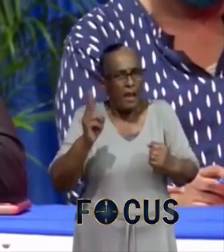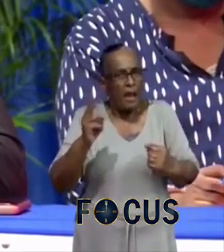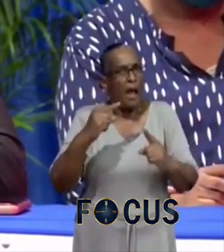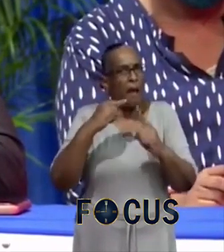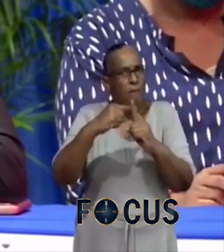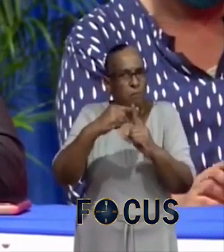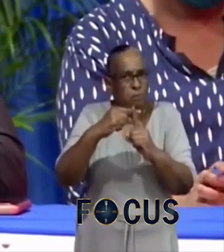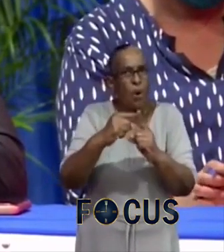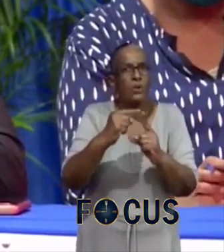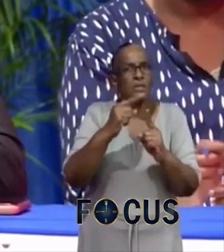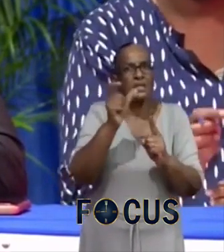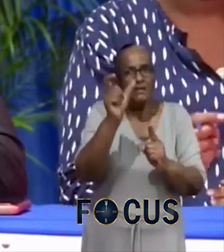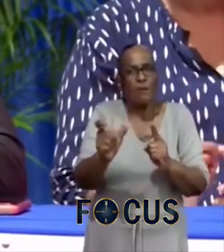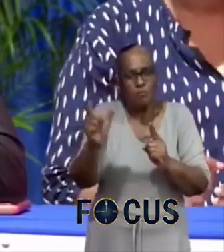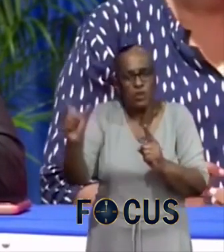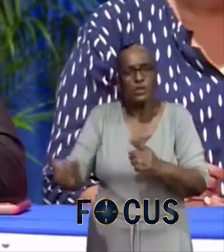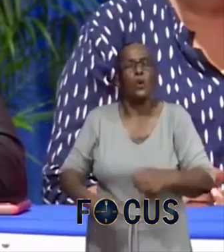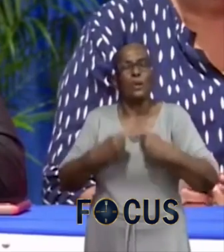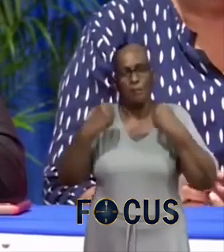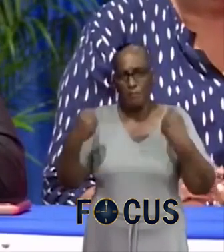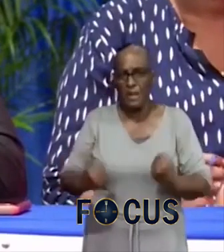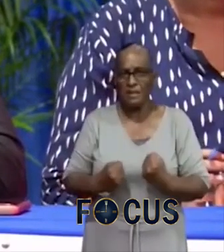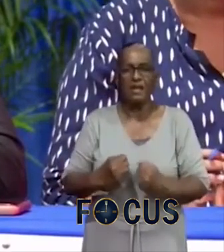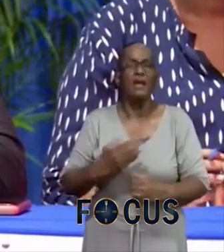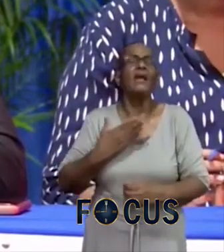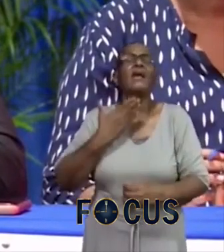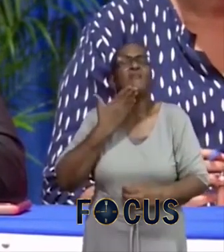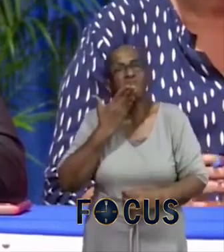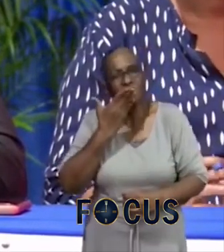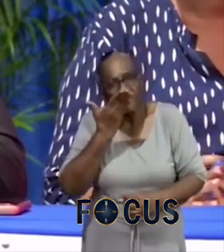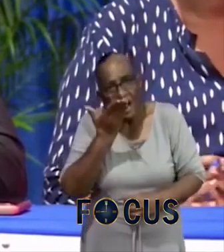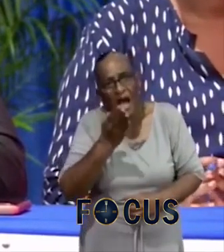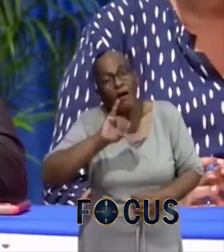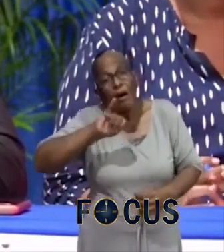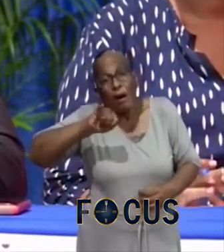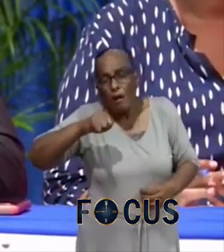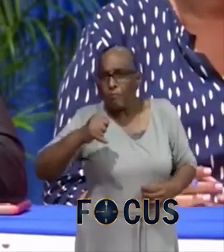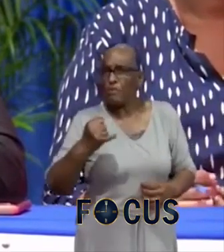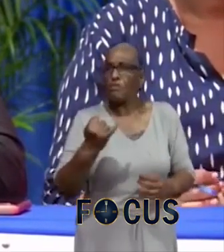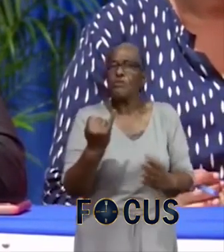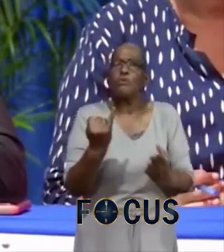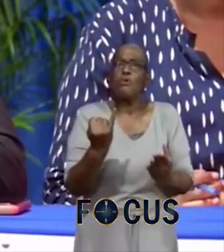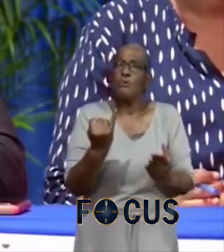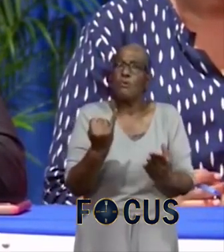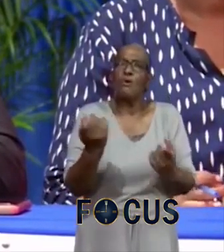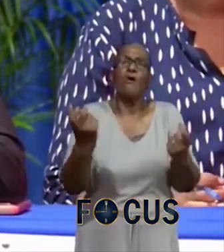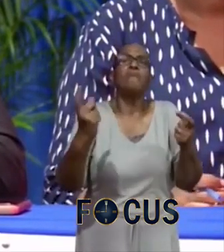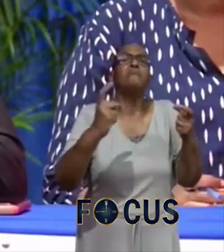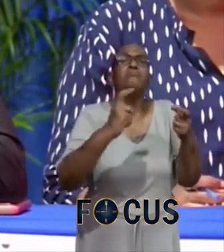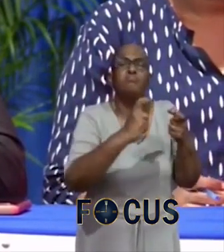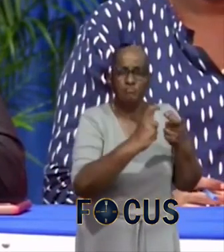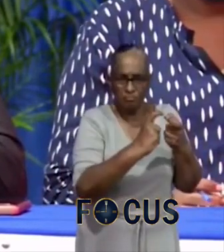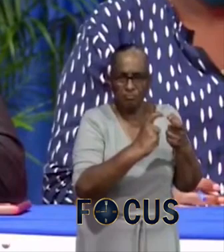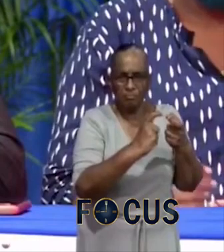positieve mensen bezig. Ik vraag dus gelijk weer hierop aaneensluitend.